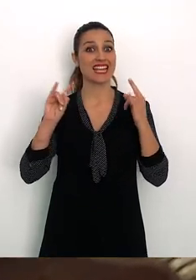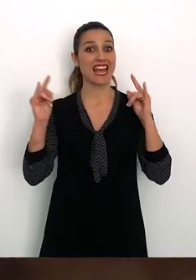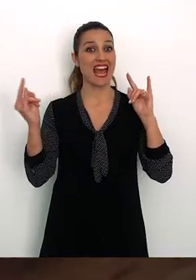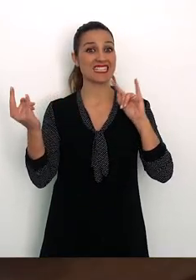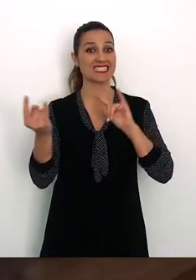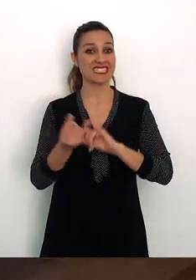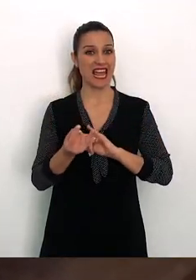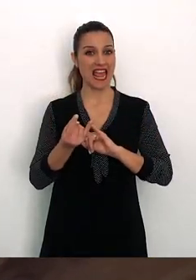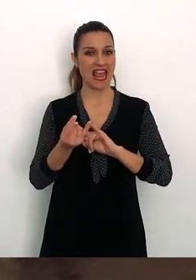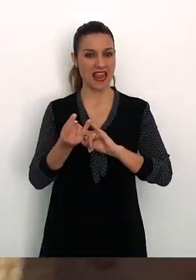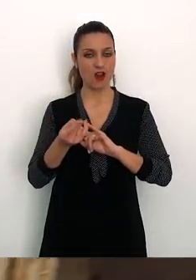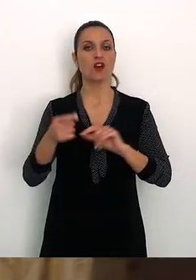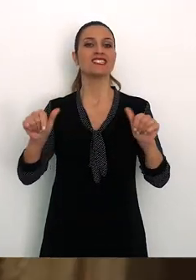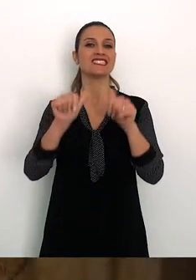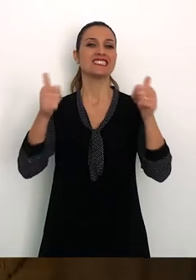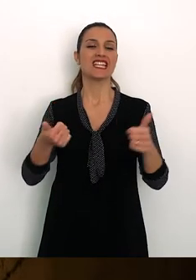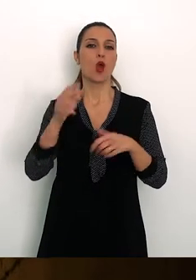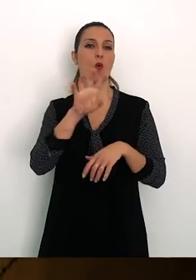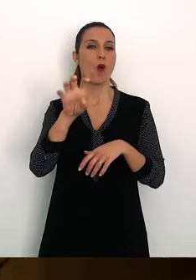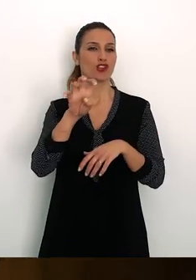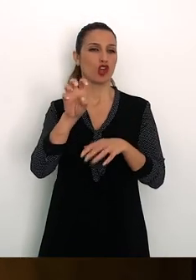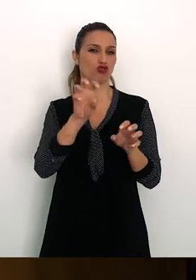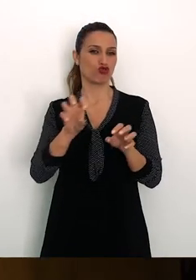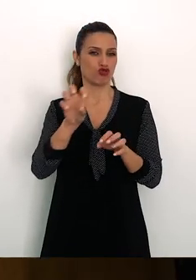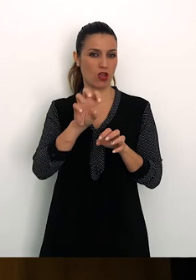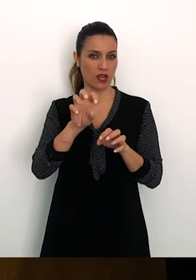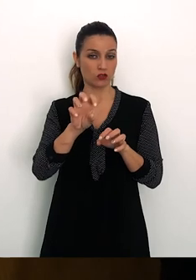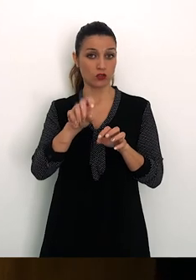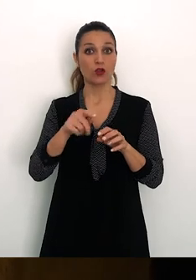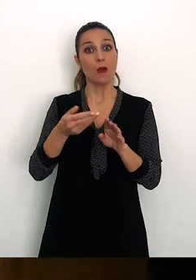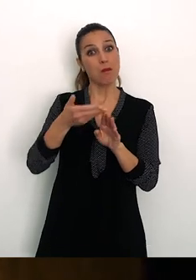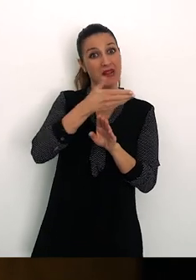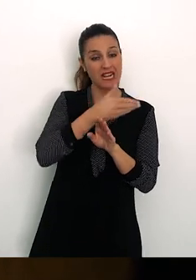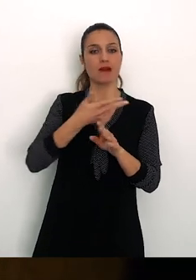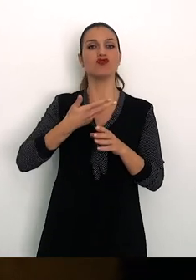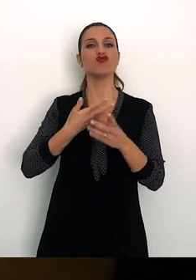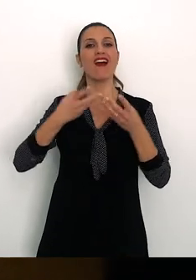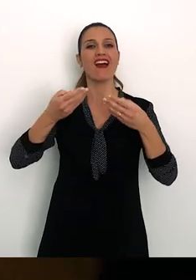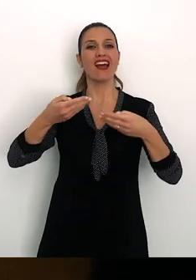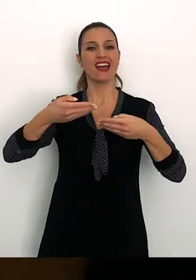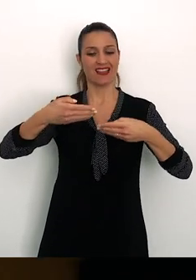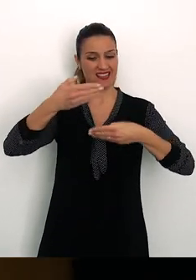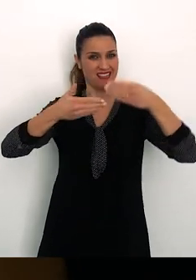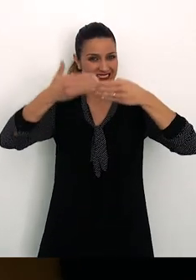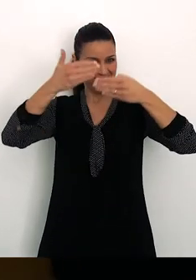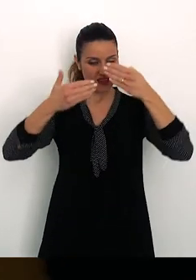Il castello è di impianto quattrocentesco e sorge su un preesistente maniero di epoca normanna.